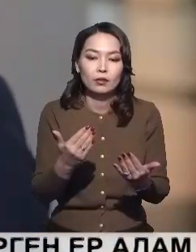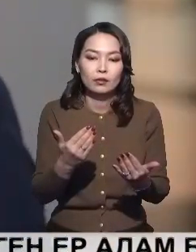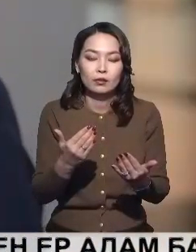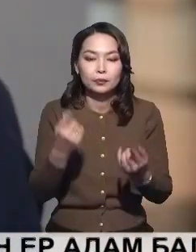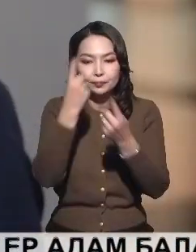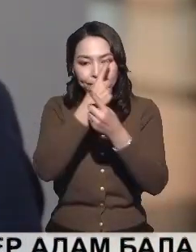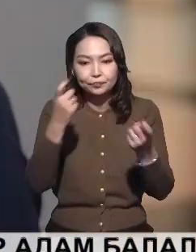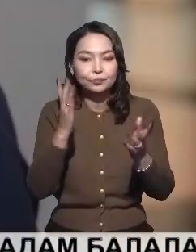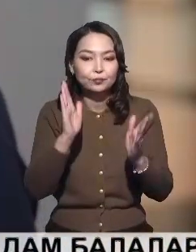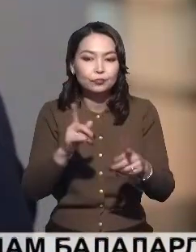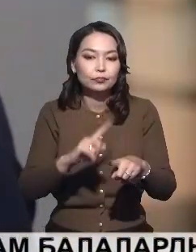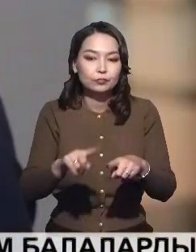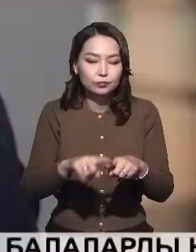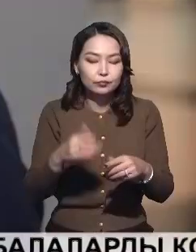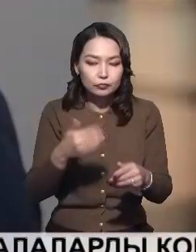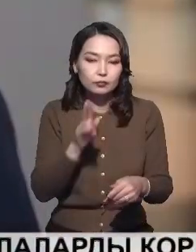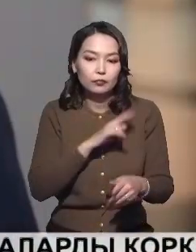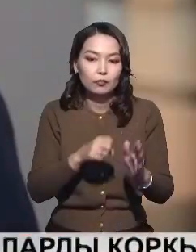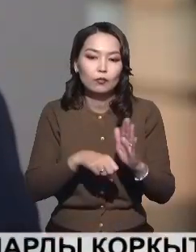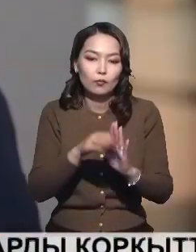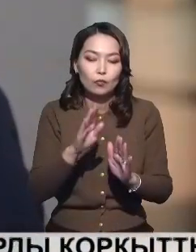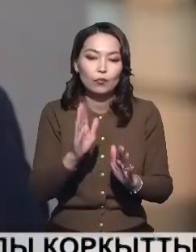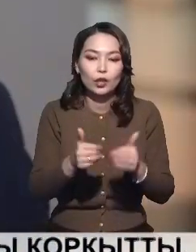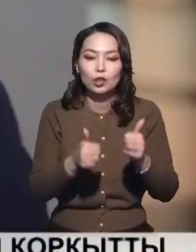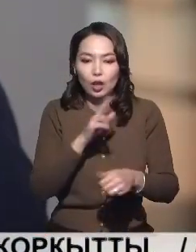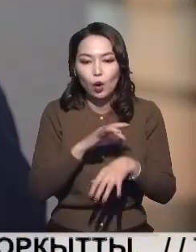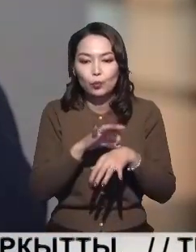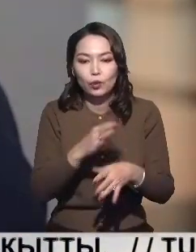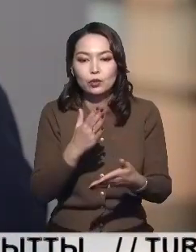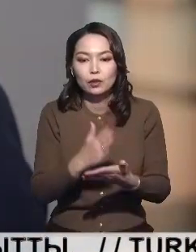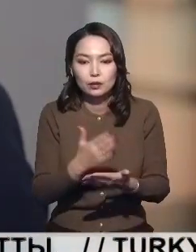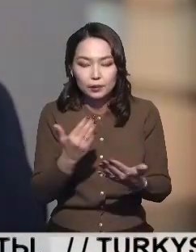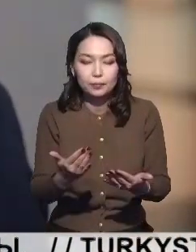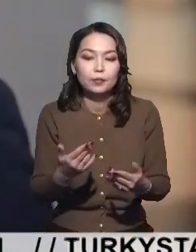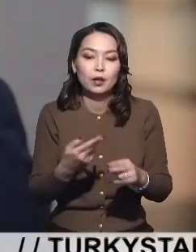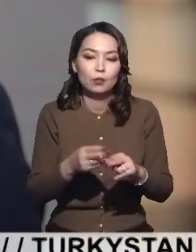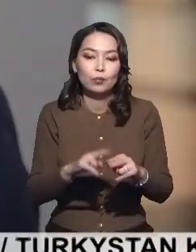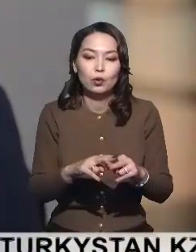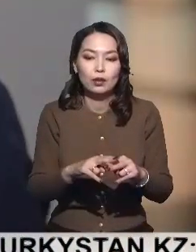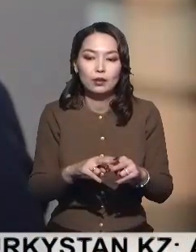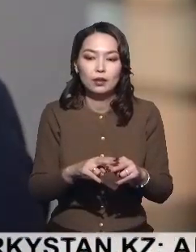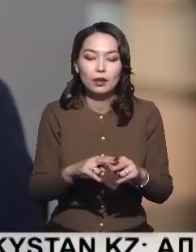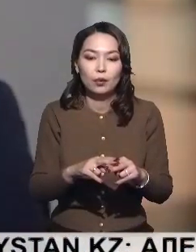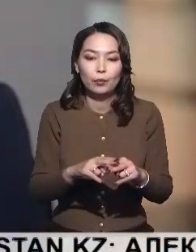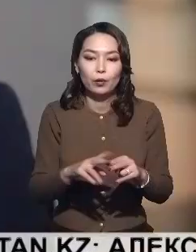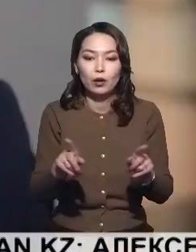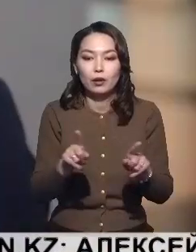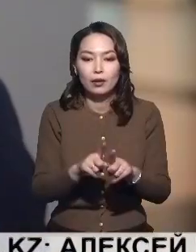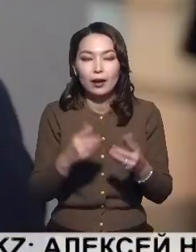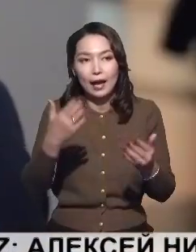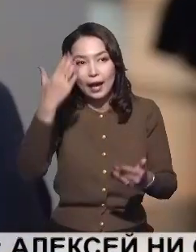жариялайды, ол тендер жарты жыл жүруі мүмкін. Жарты жыл қоқыс тазаланбайды дейтін сөз. Осындай осы мәселелерді былтыр келгенде